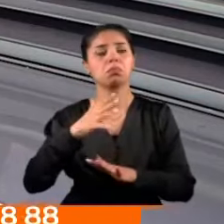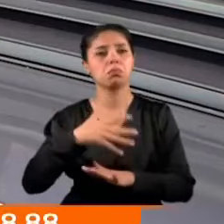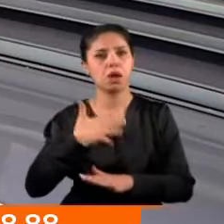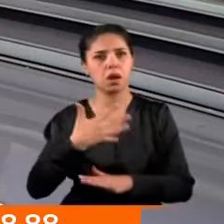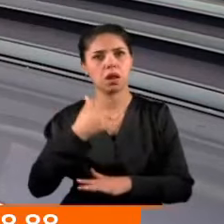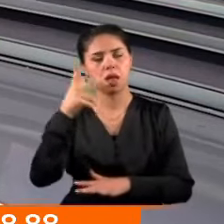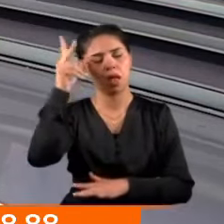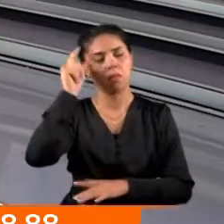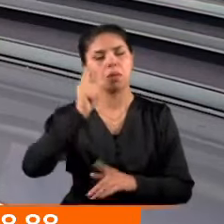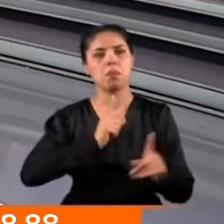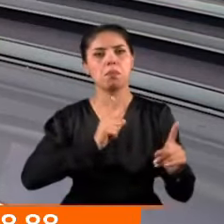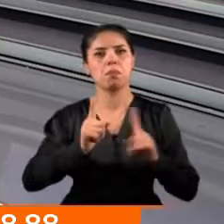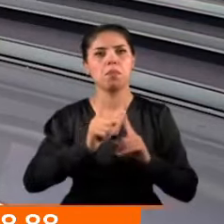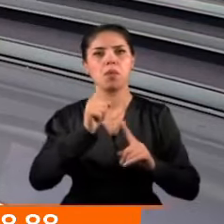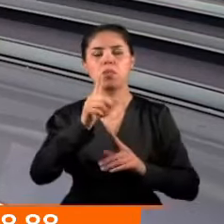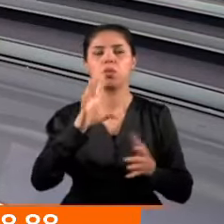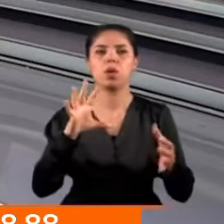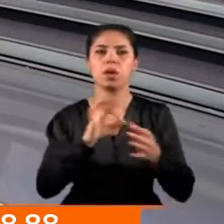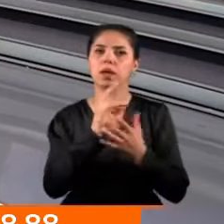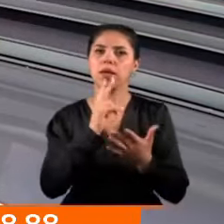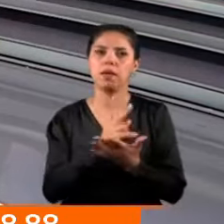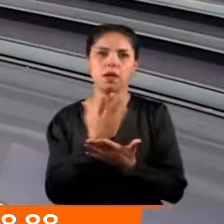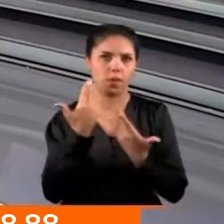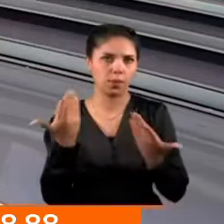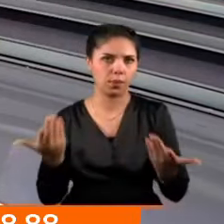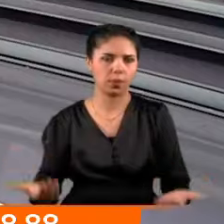aslında. Amerikan yargısı henüz bu yönde bir karar vermiş değil.